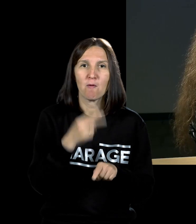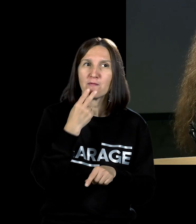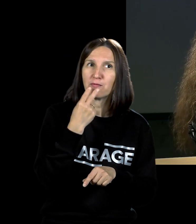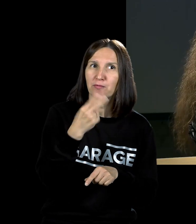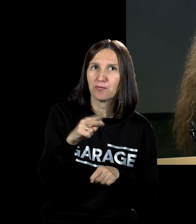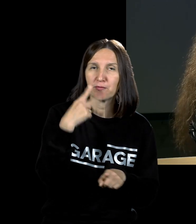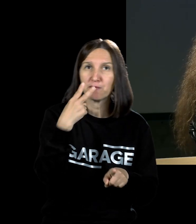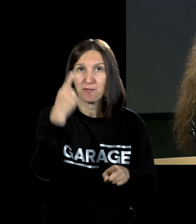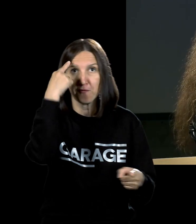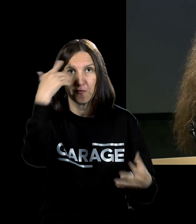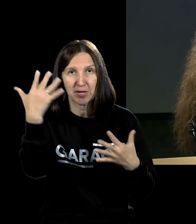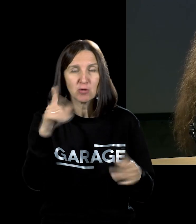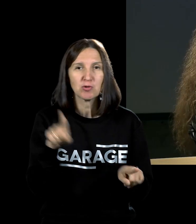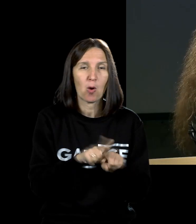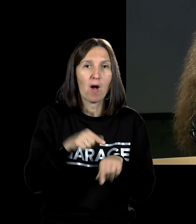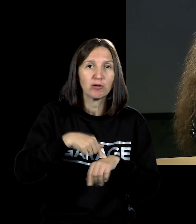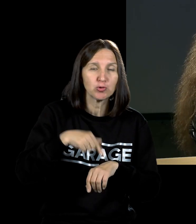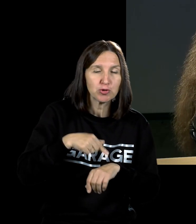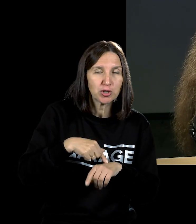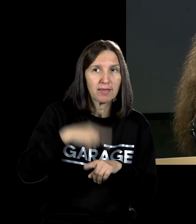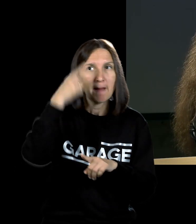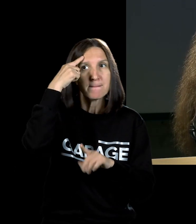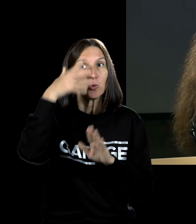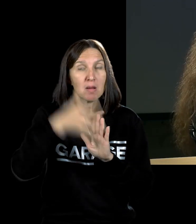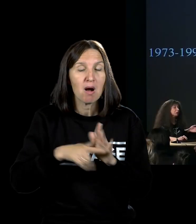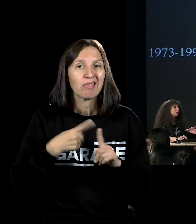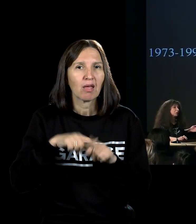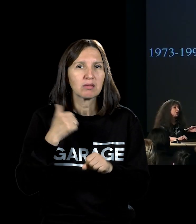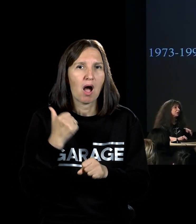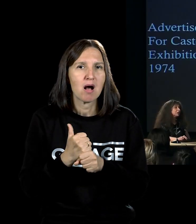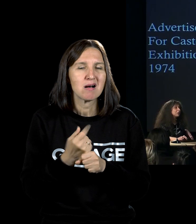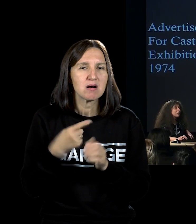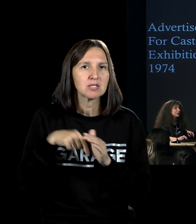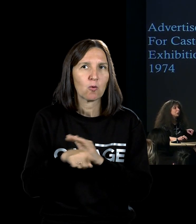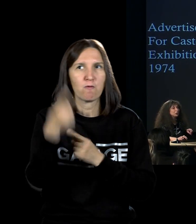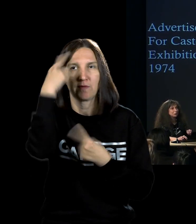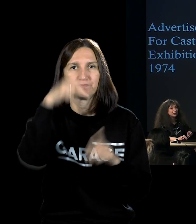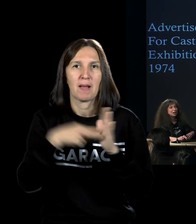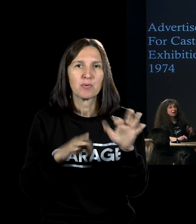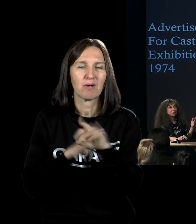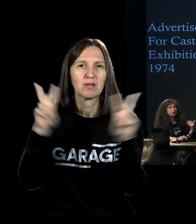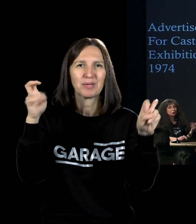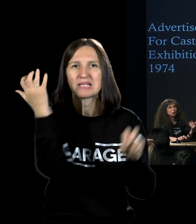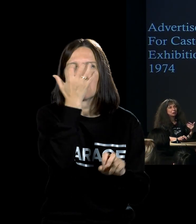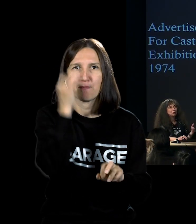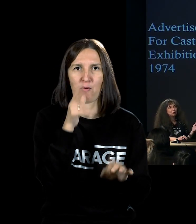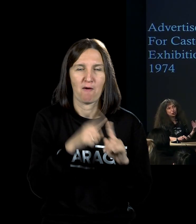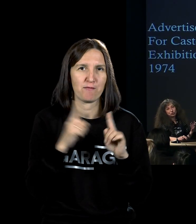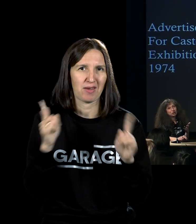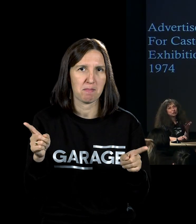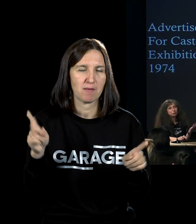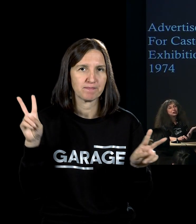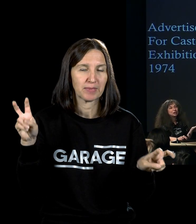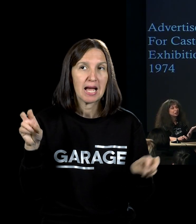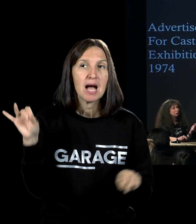что такое ощущение, что такое понимание, это вот основа этого проекта «Слепое время». Опять-таки, что такое